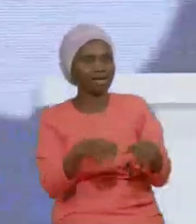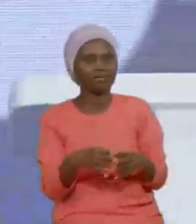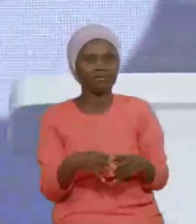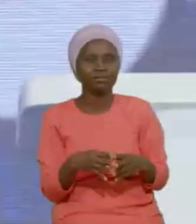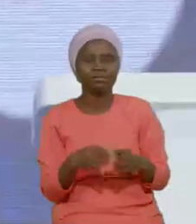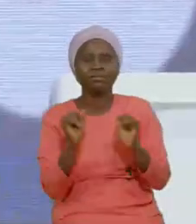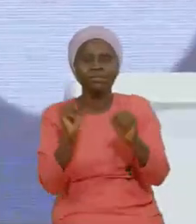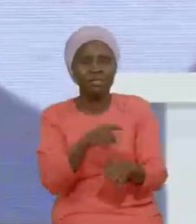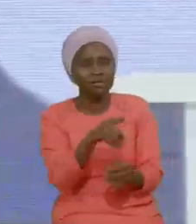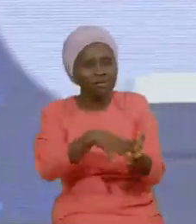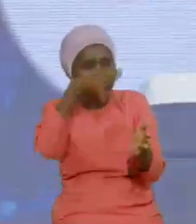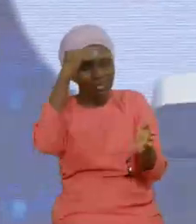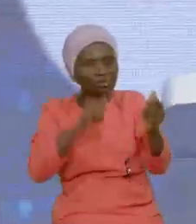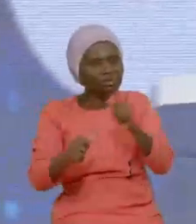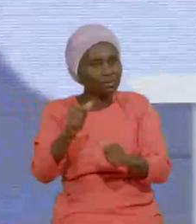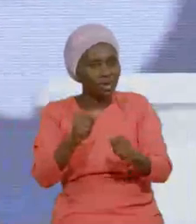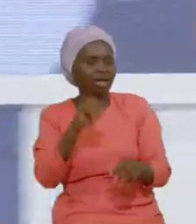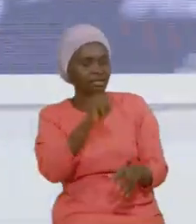Est-ce que tu peux fabriquer ceci? Oui, je peux.